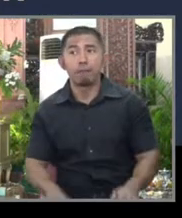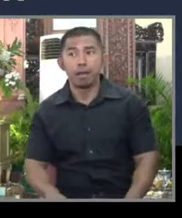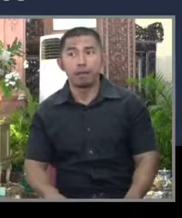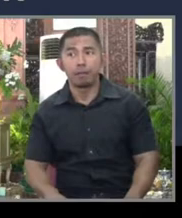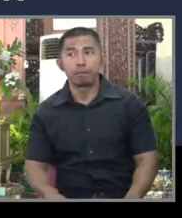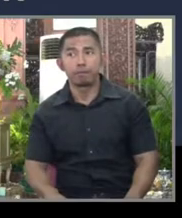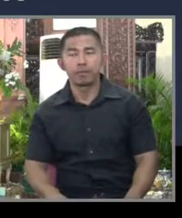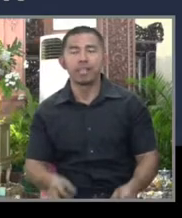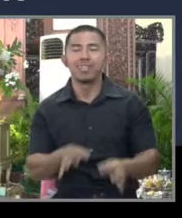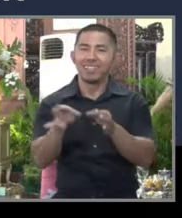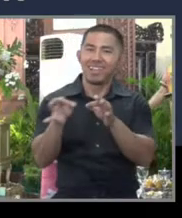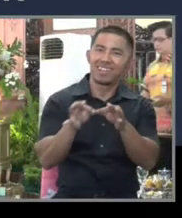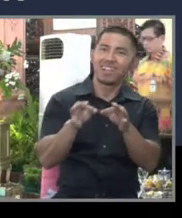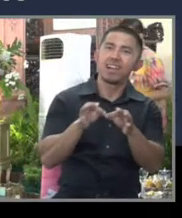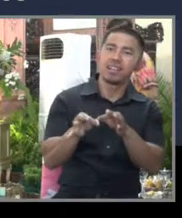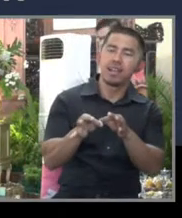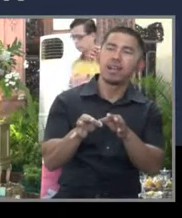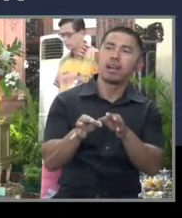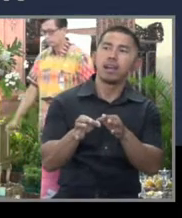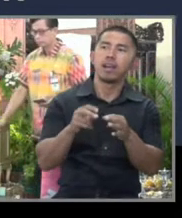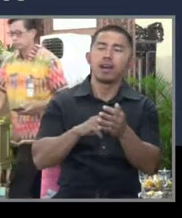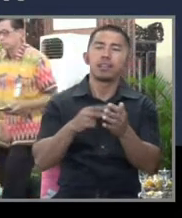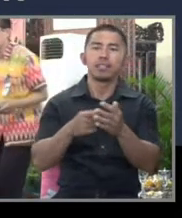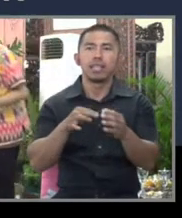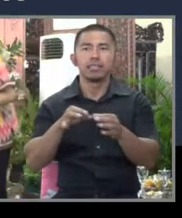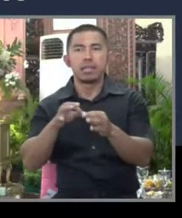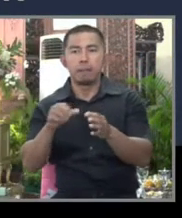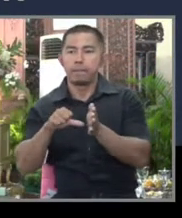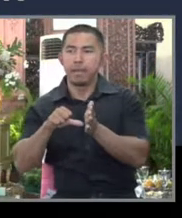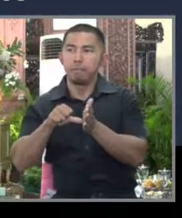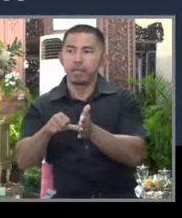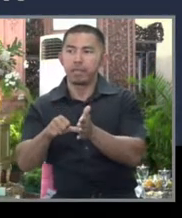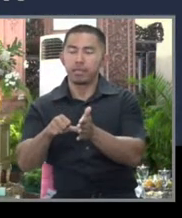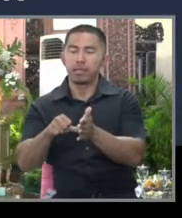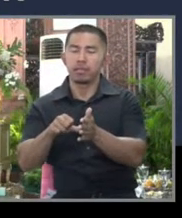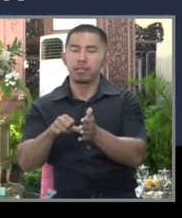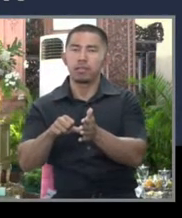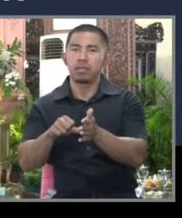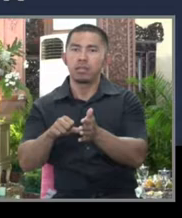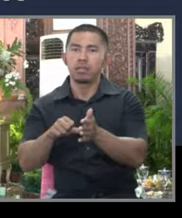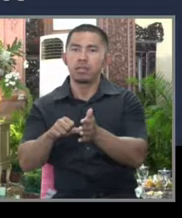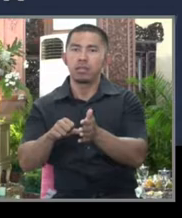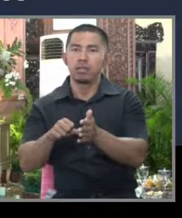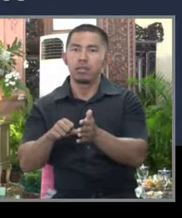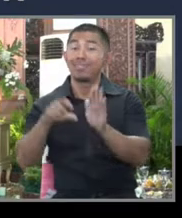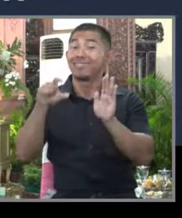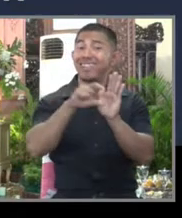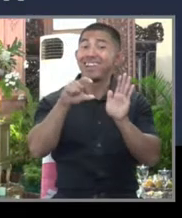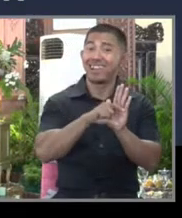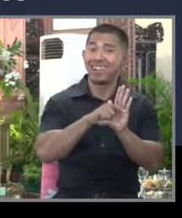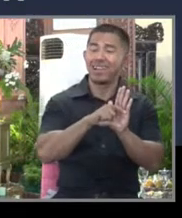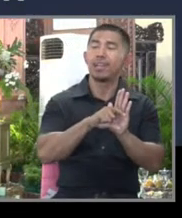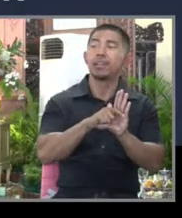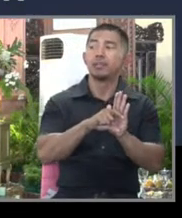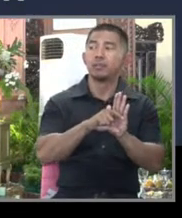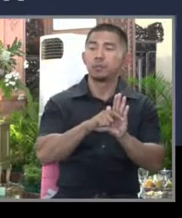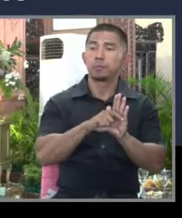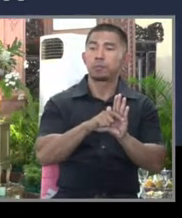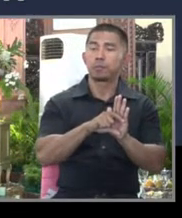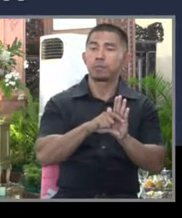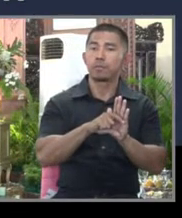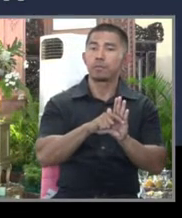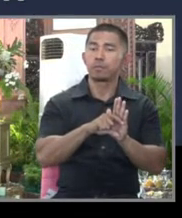sarana prasarana, itu artinya pendamping, itu artinya metode-metodologi, dan